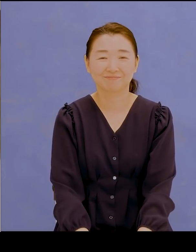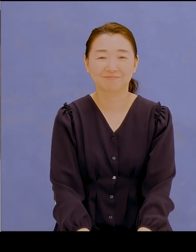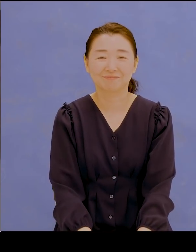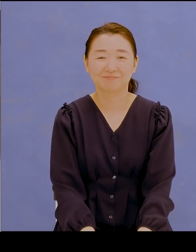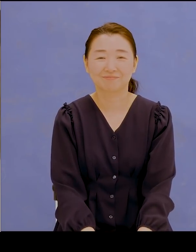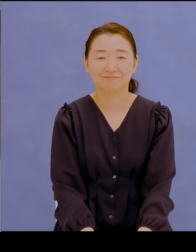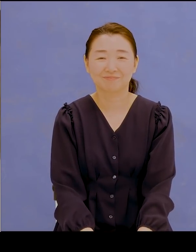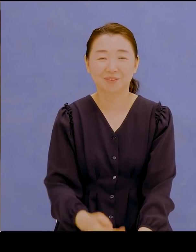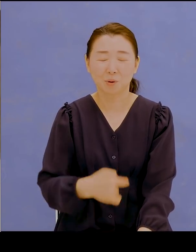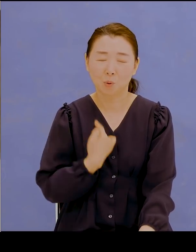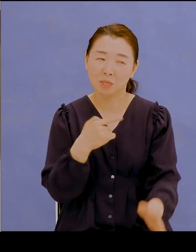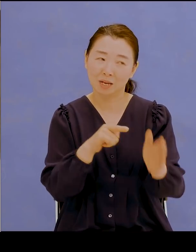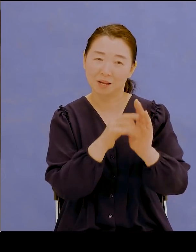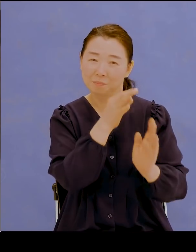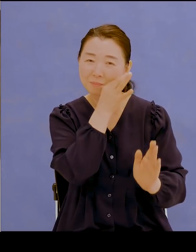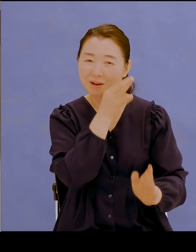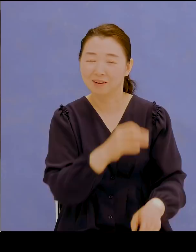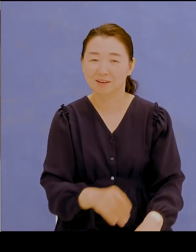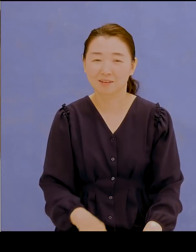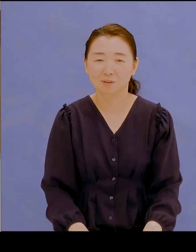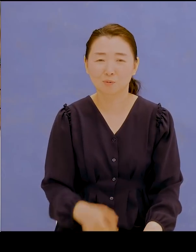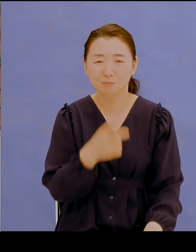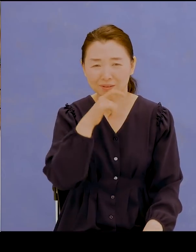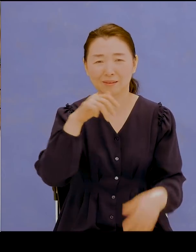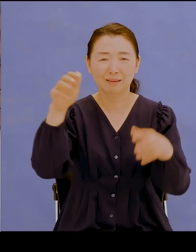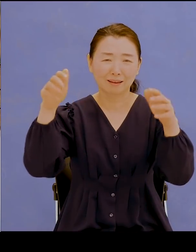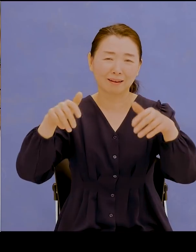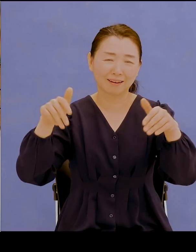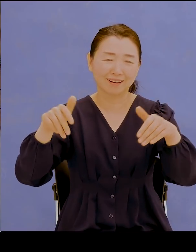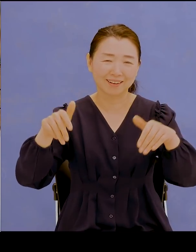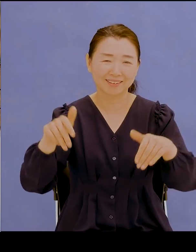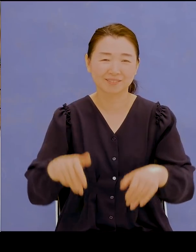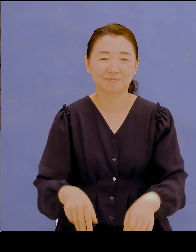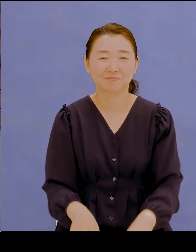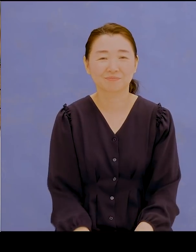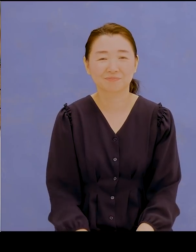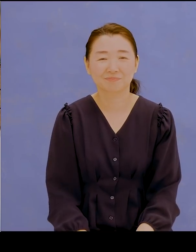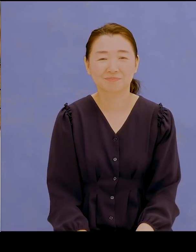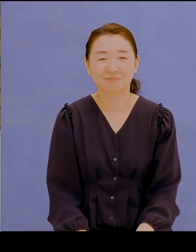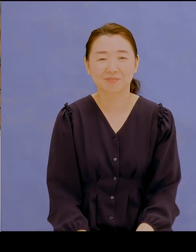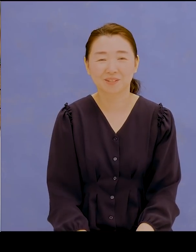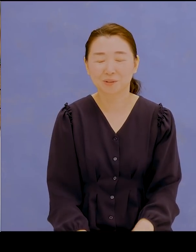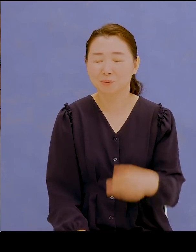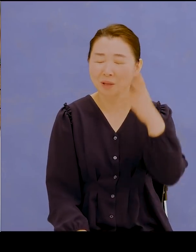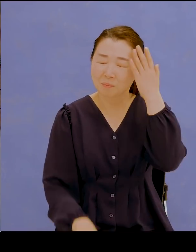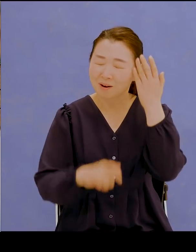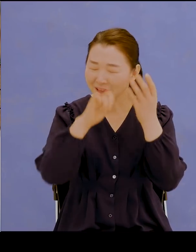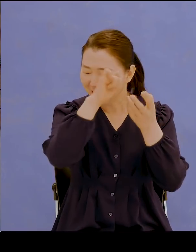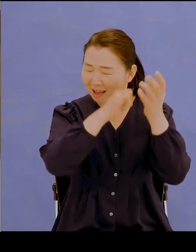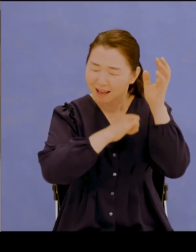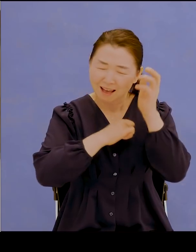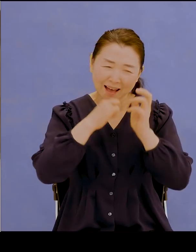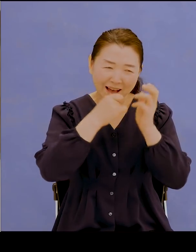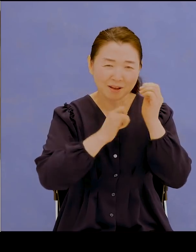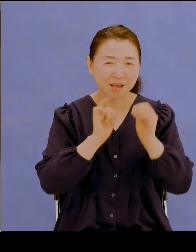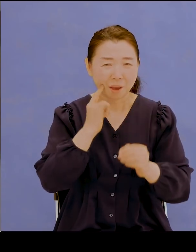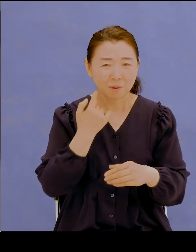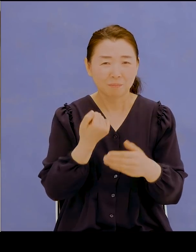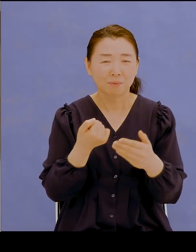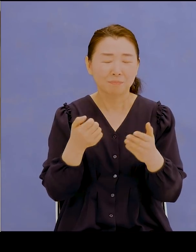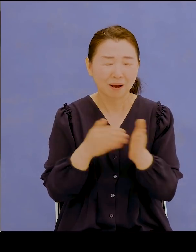그래가지고 혼자 가기가 좀 네, 민망. 그렇죠. 비까지 또 왜 이렇게 와요 그날? 그래서 제 머리 막 드라이 한 거 다 무너지고 진짜